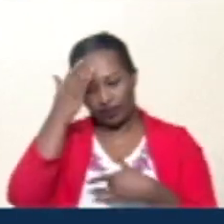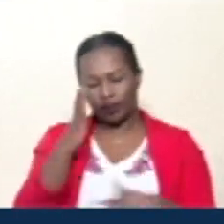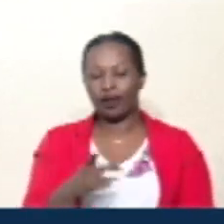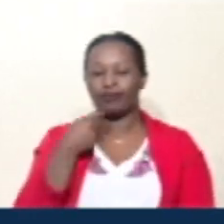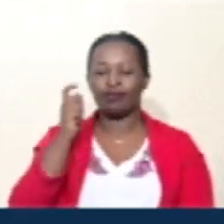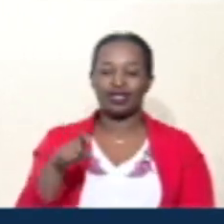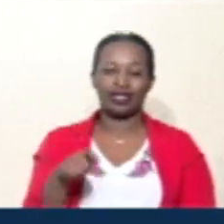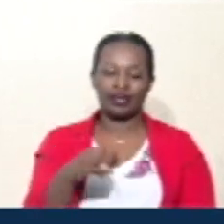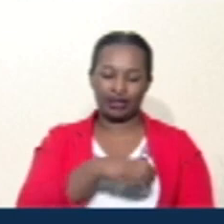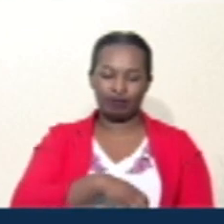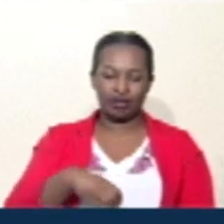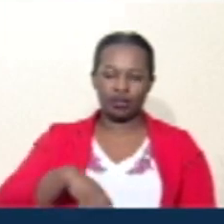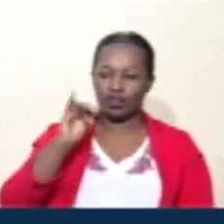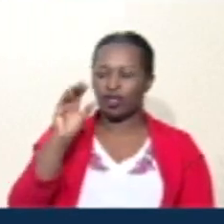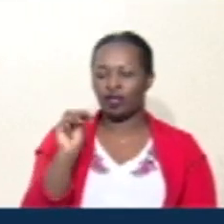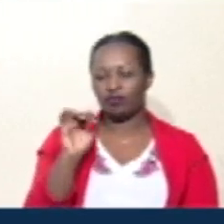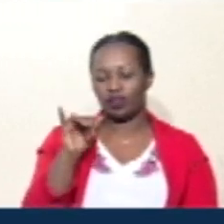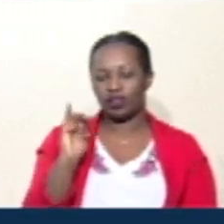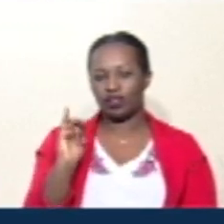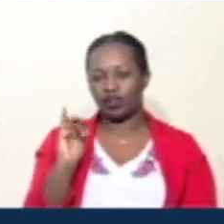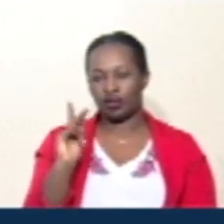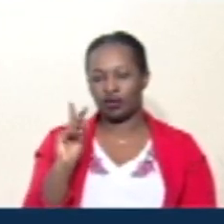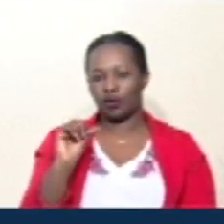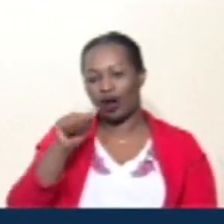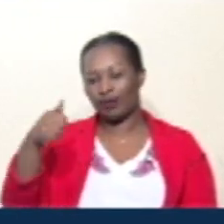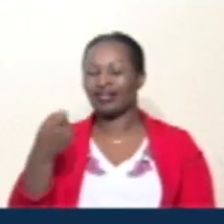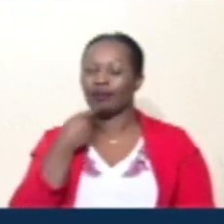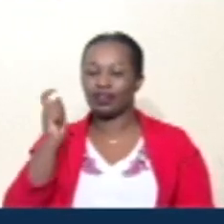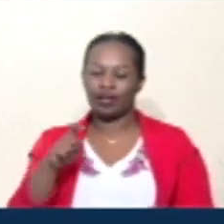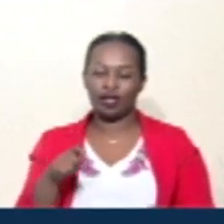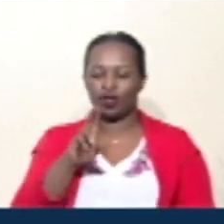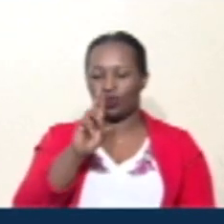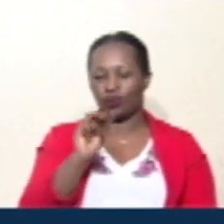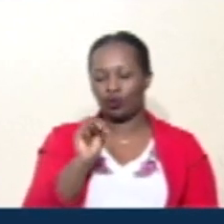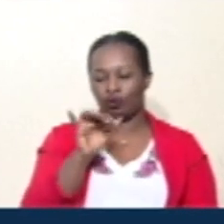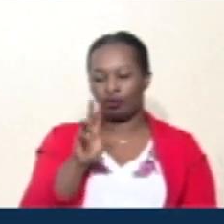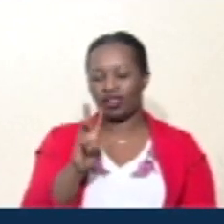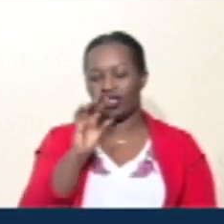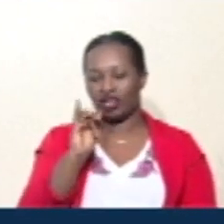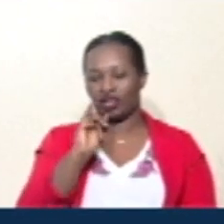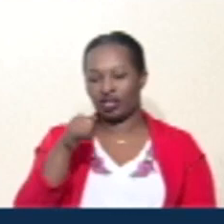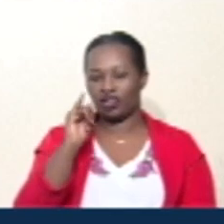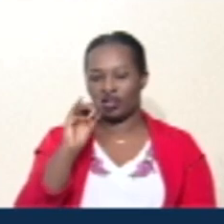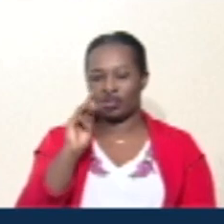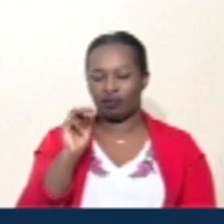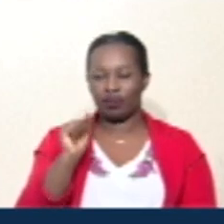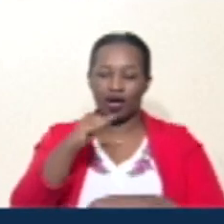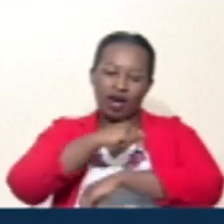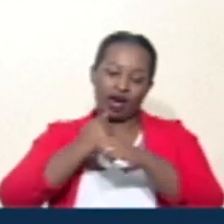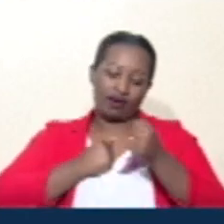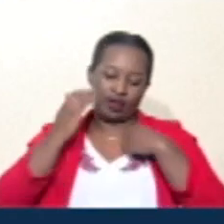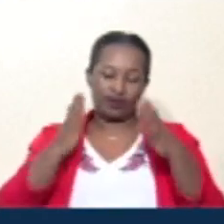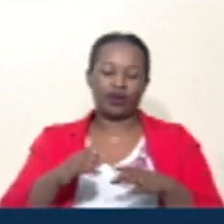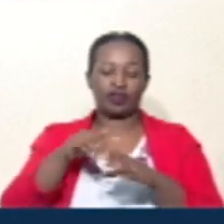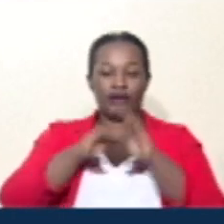yaho hakazakurikiraho abazaba bakeneye gusimburizwa umwijima. Abanyarwanda barimo n'abanimu n'abanyeshuri muri kaminuza bavuga